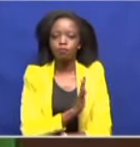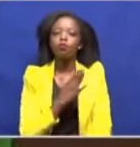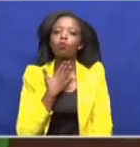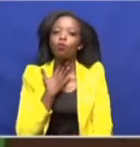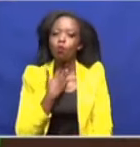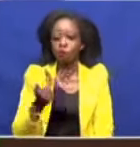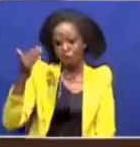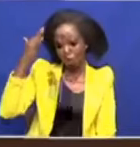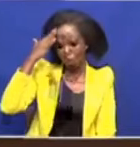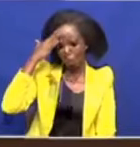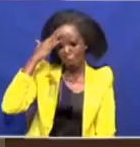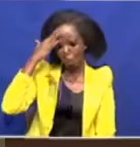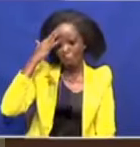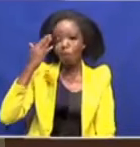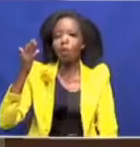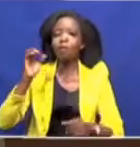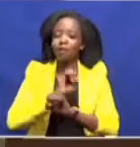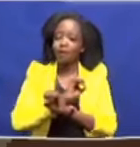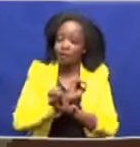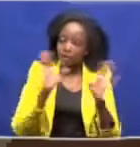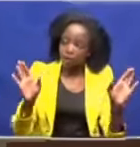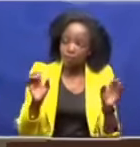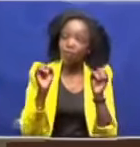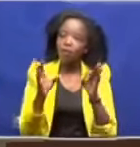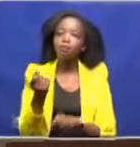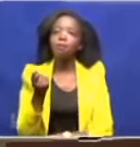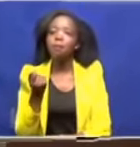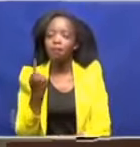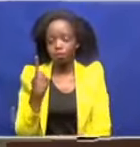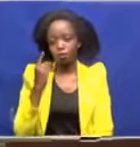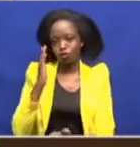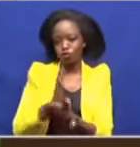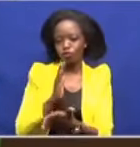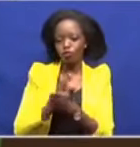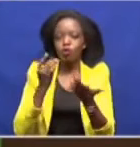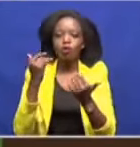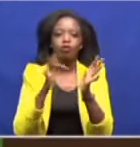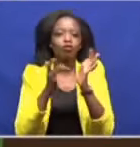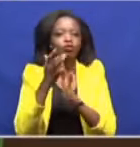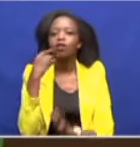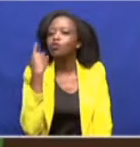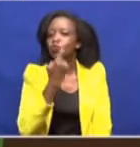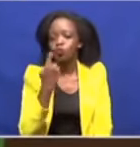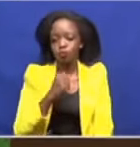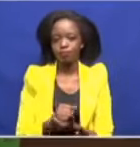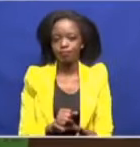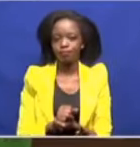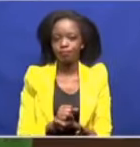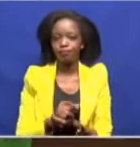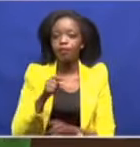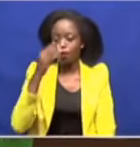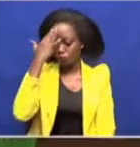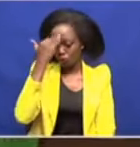angetaka kujua kamili kama wamemwelewa yeye ni nani. Na ndio